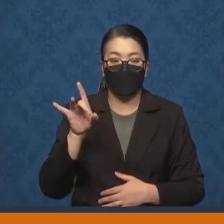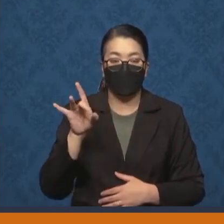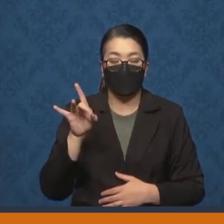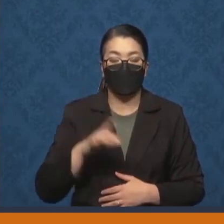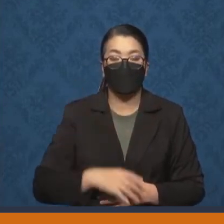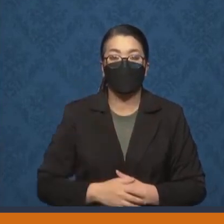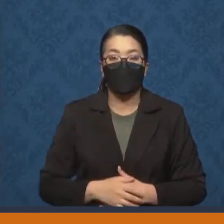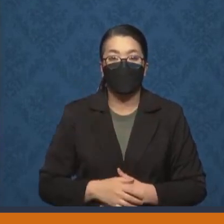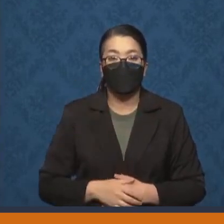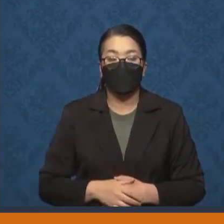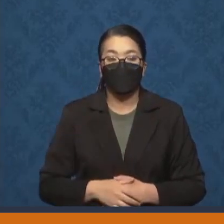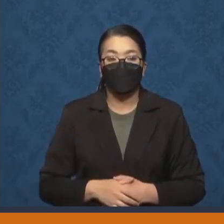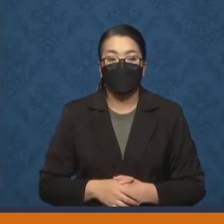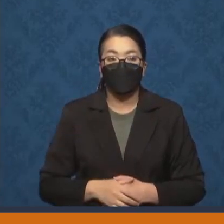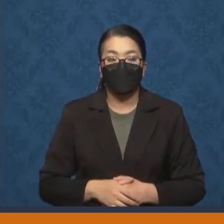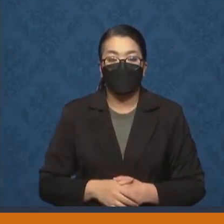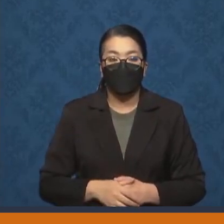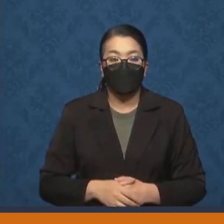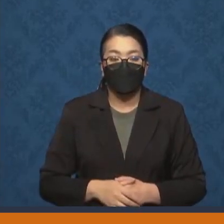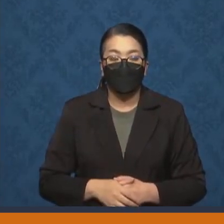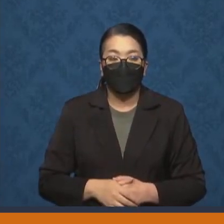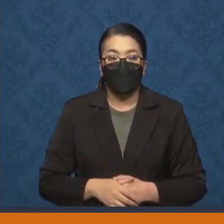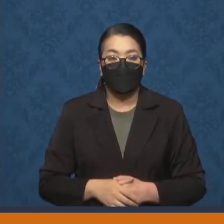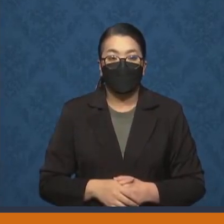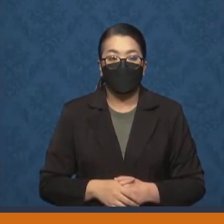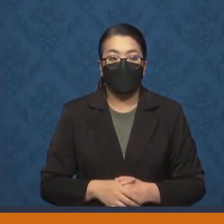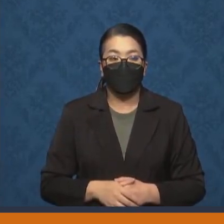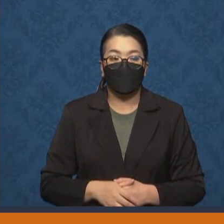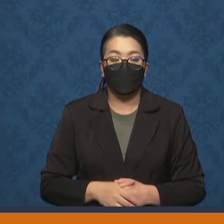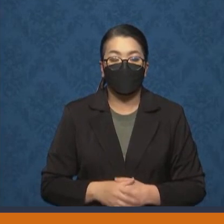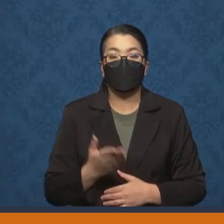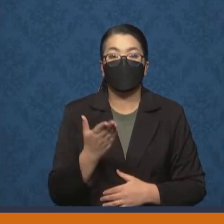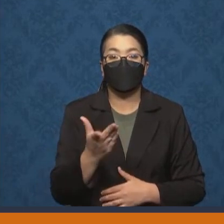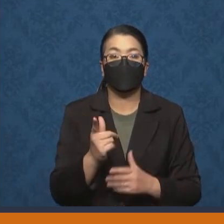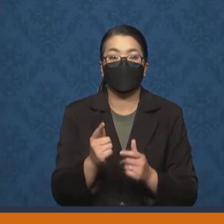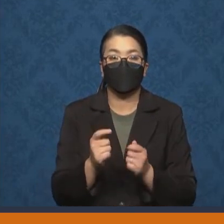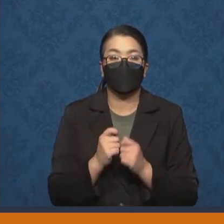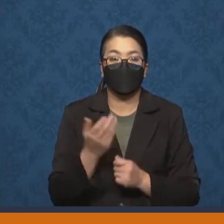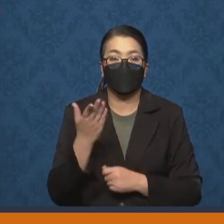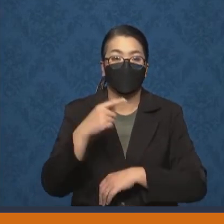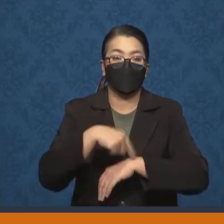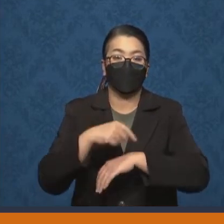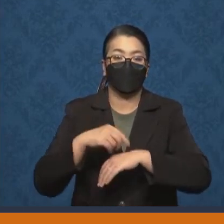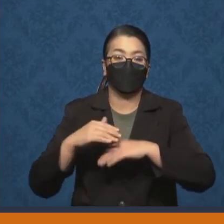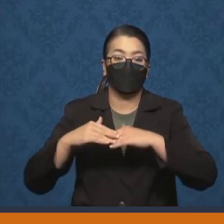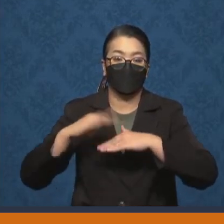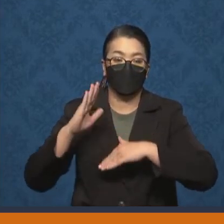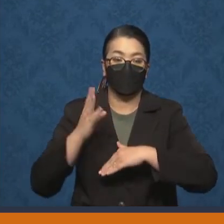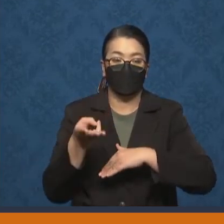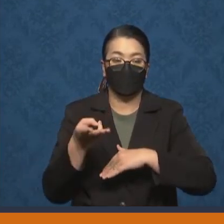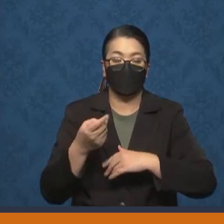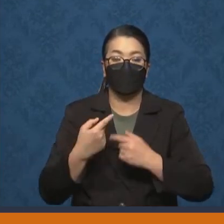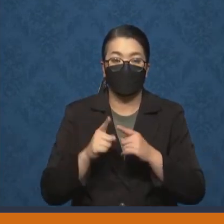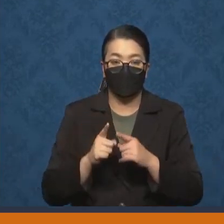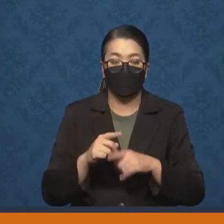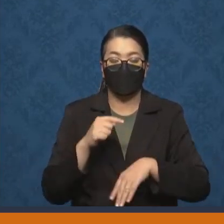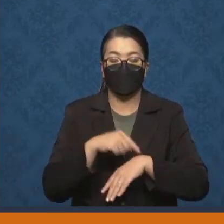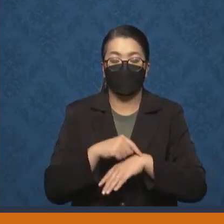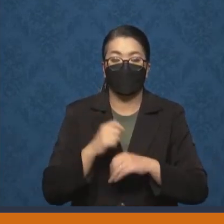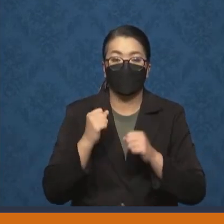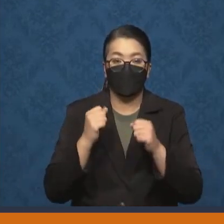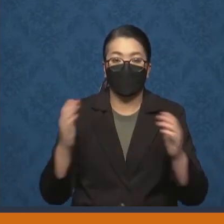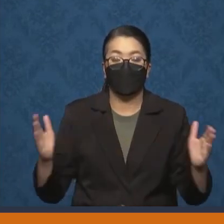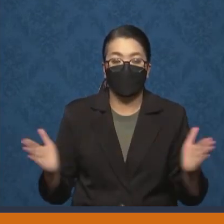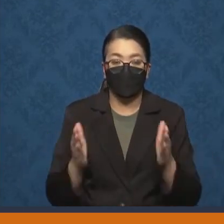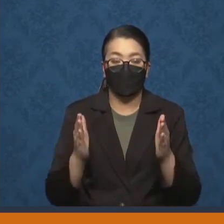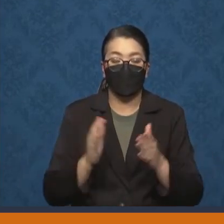สภาด้วยนะครับแล้วผมจะอาจจะขออนุญาตท่านประธานว่าผมอาจจะขอใช้เวลาเกินสักเล็กน้อยครับแต่รับรองว่าจะใช้เวลาในสภาอย่างคุ้มค่